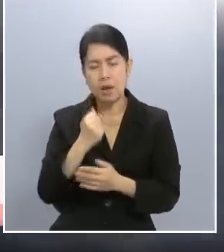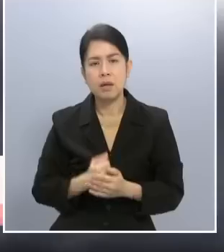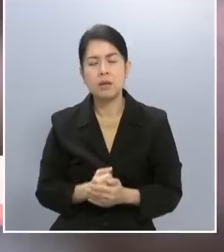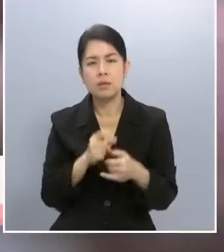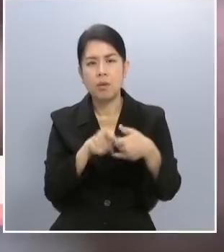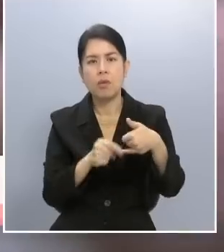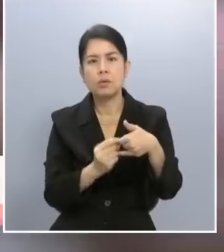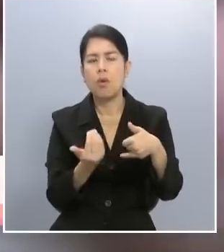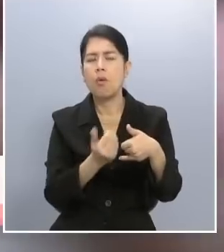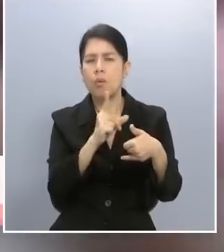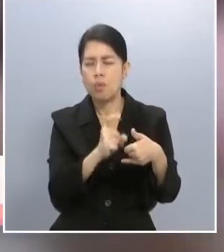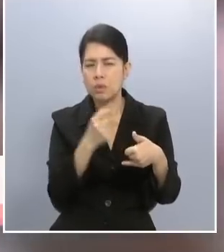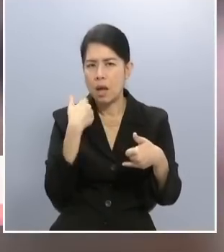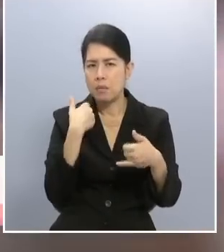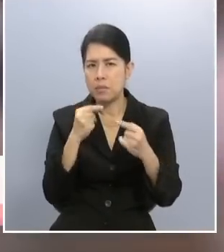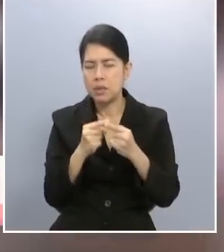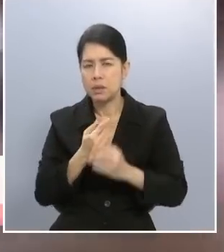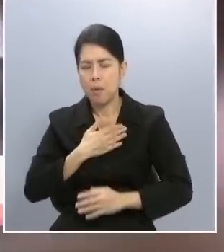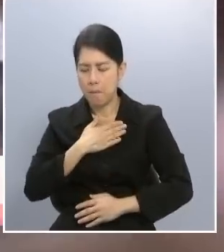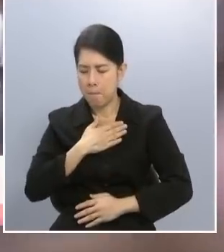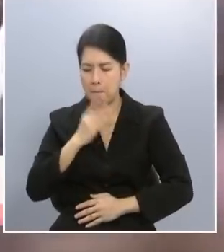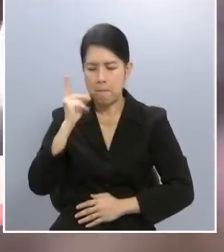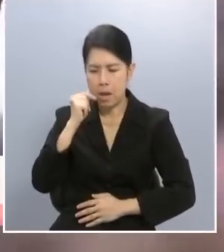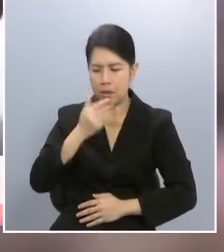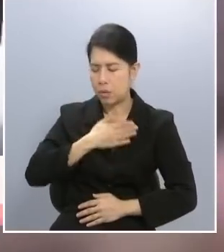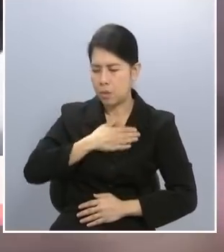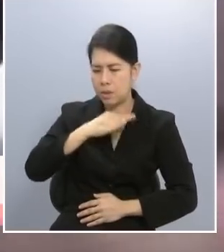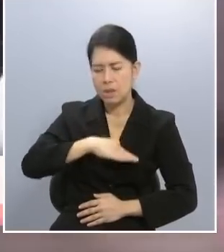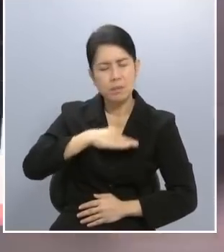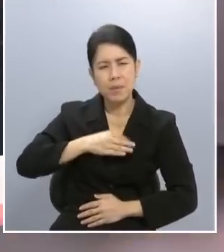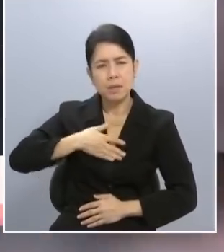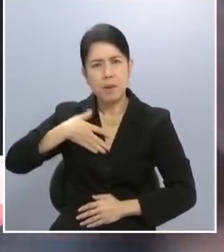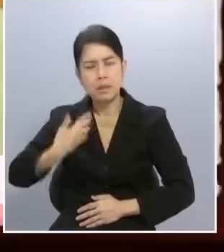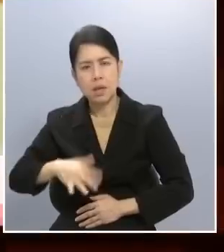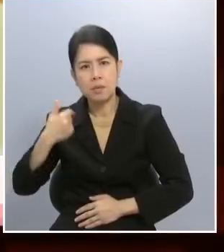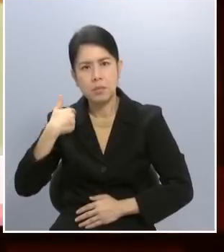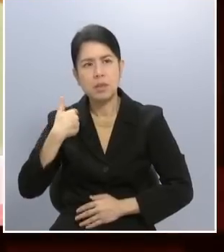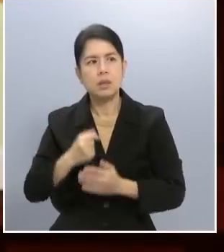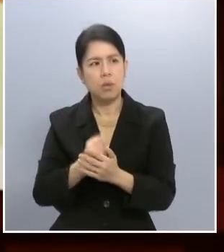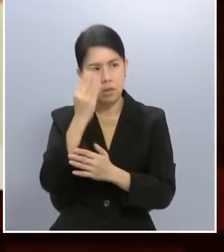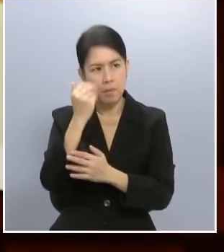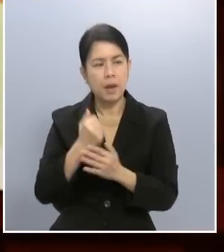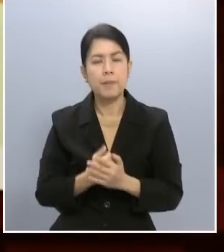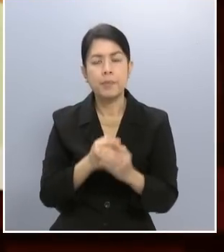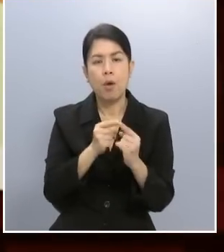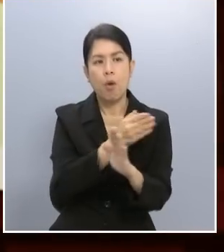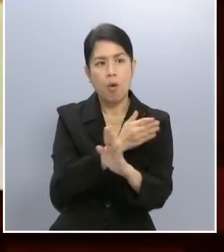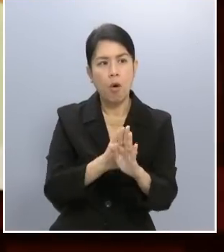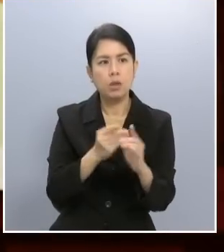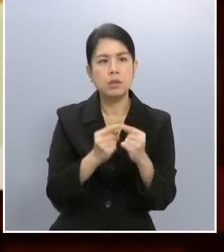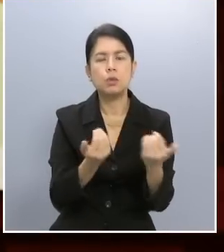ยิงเสียชีวิตแม่บอกว่าจู่ๆมีนกเอี้ยงตัวใหญ่บินเข้ามาชนกระจกห้องนอนของกมลพรก่อนจะร่วงลงพื้น